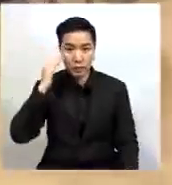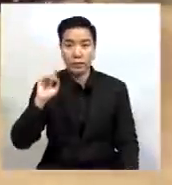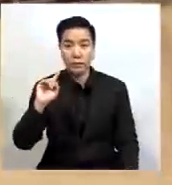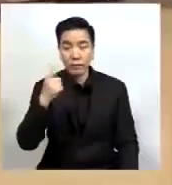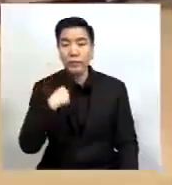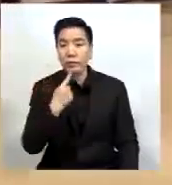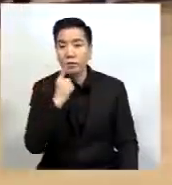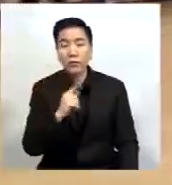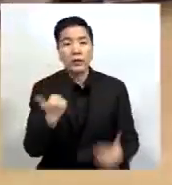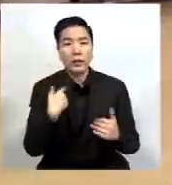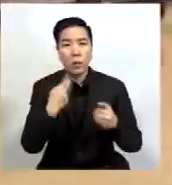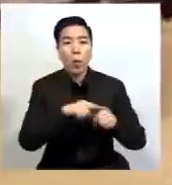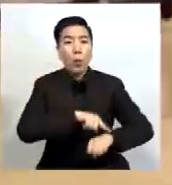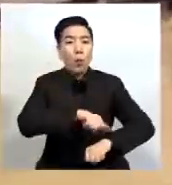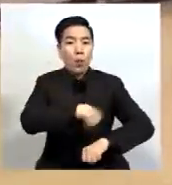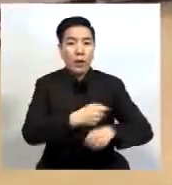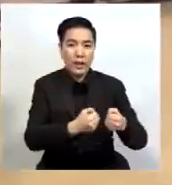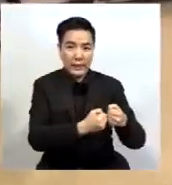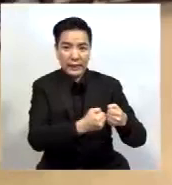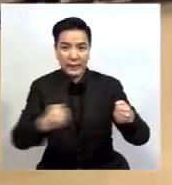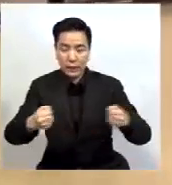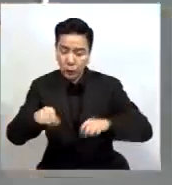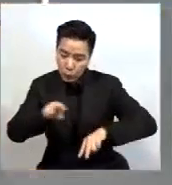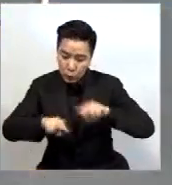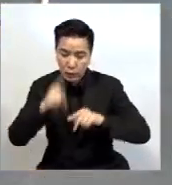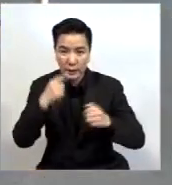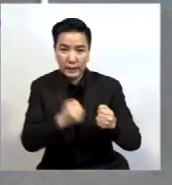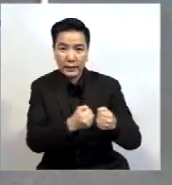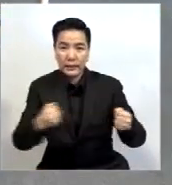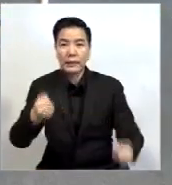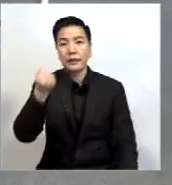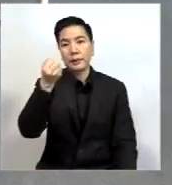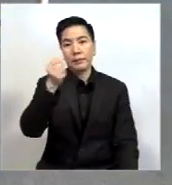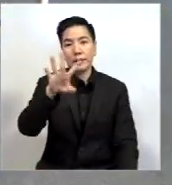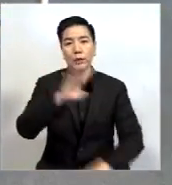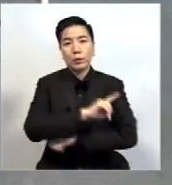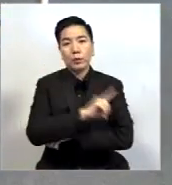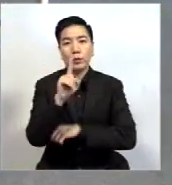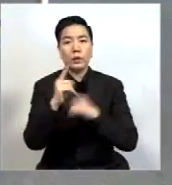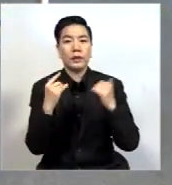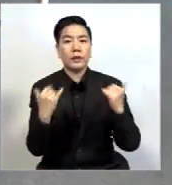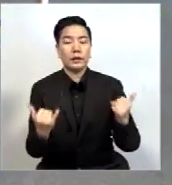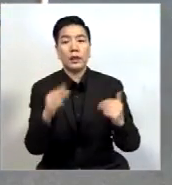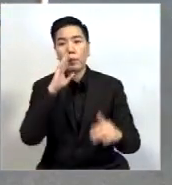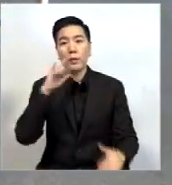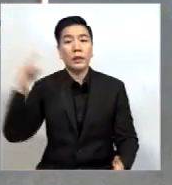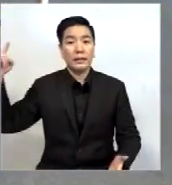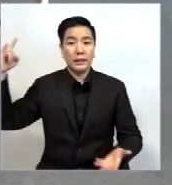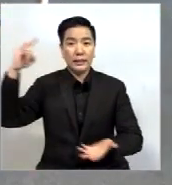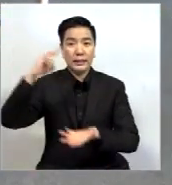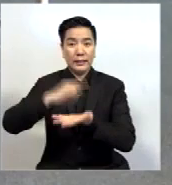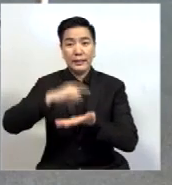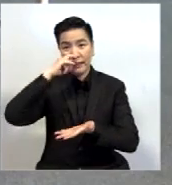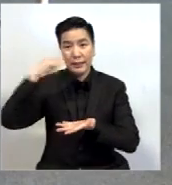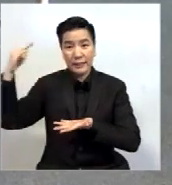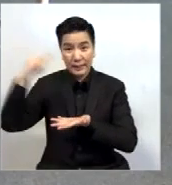ลีใต้ขอให้ขยายระยะเวลาการคัดกรองไปเป็น14วันและเมื่อเดินทางถึงประเทศไทยนะ